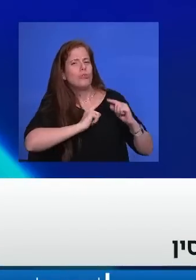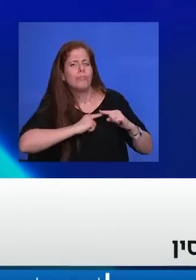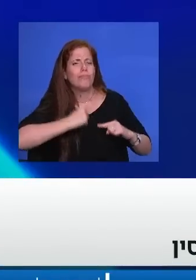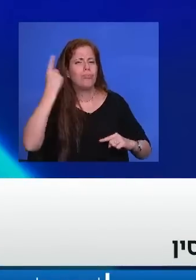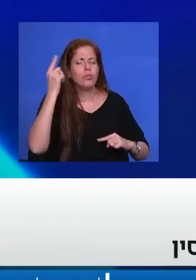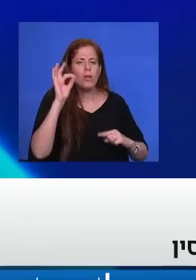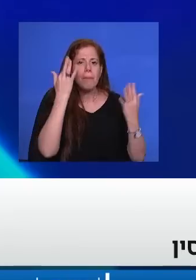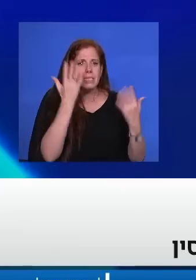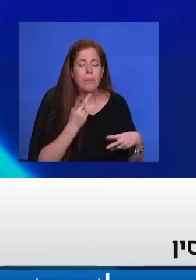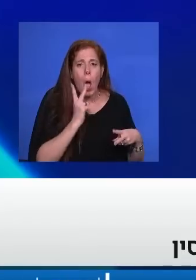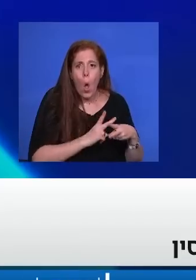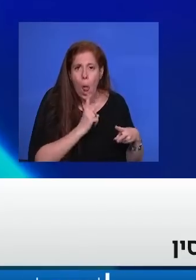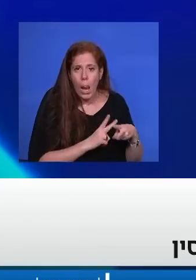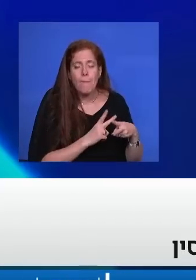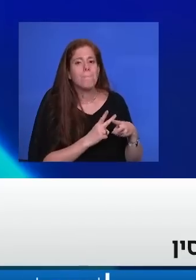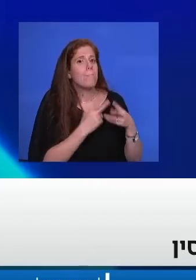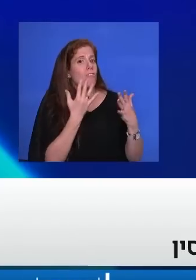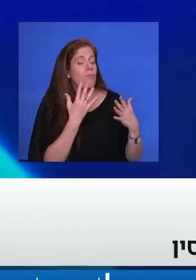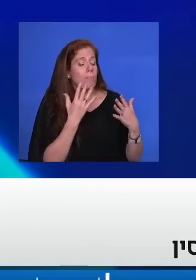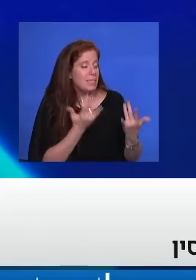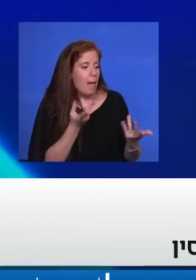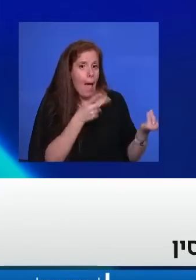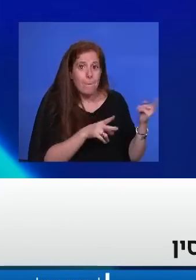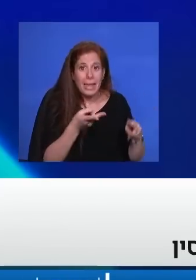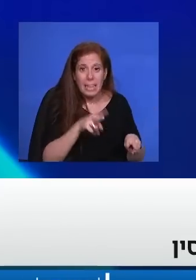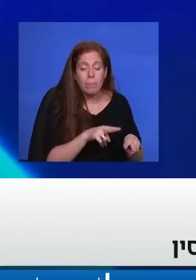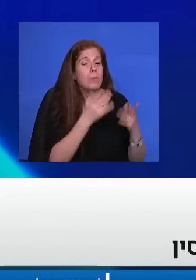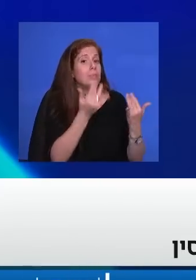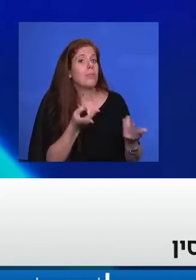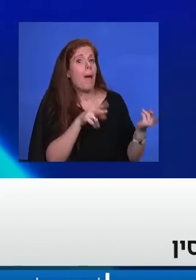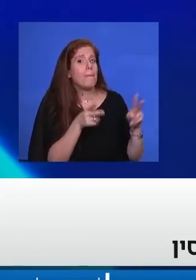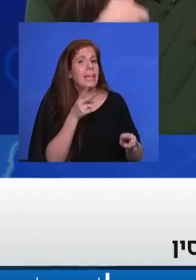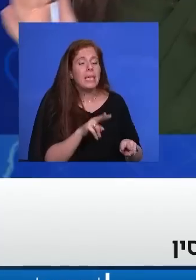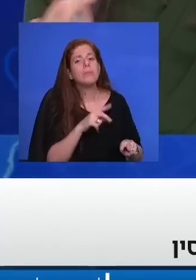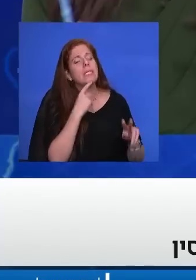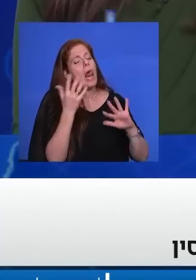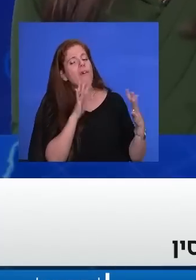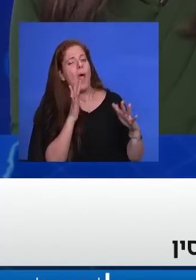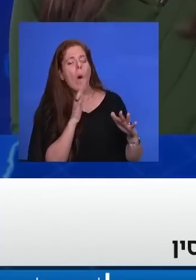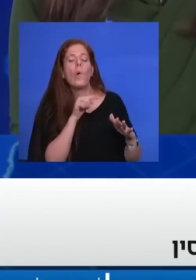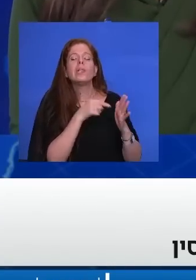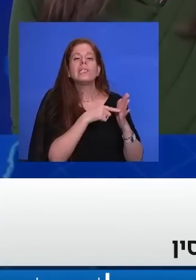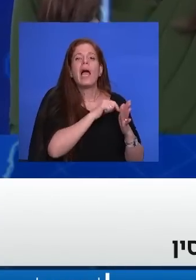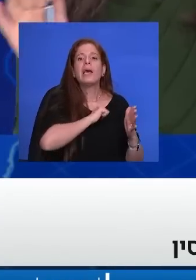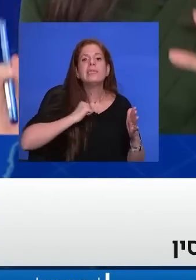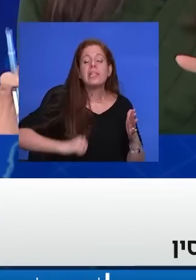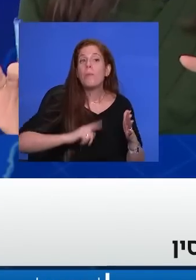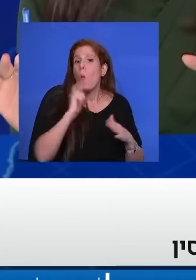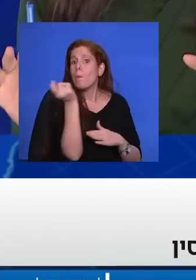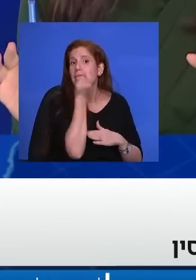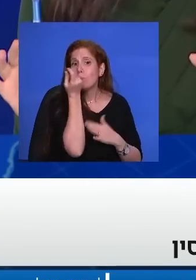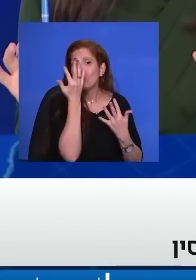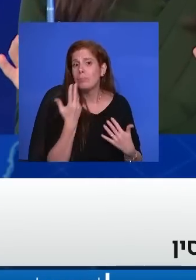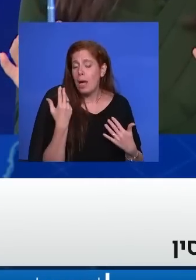מספר החולים ומספר החולים ומספר המתים. מספר המתים, שוב, זה לפי הערכות, כי הסינים לא ממש פרסמו מספרים עד השבוע. רק